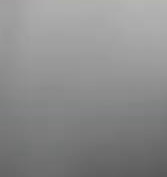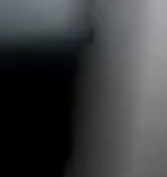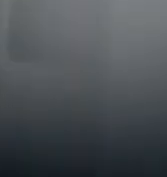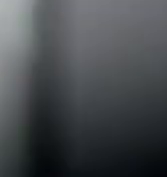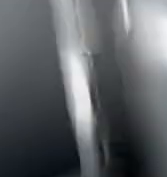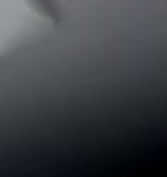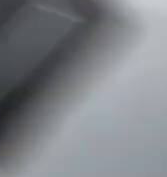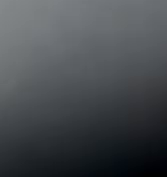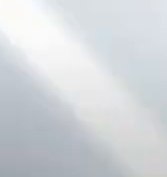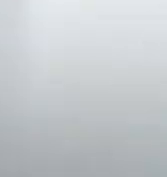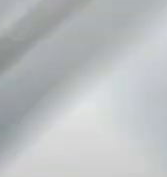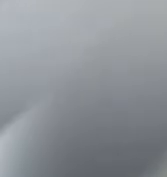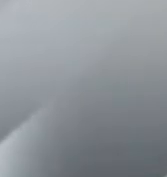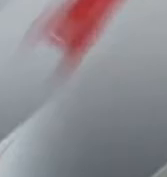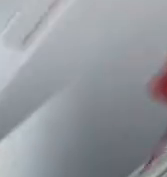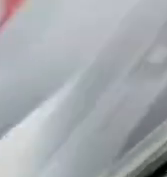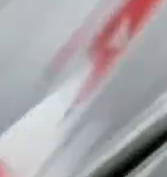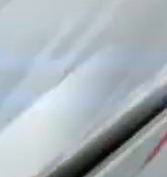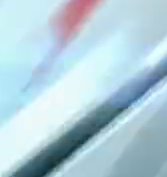kasi...